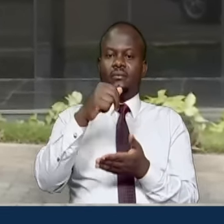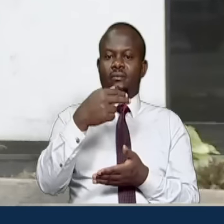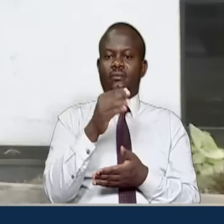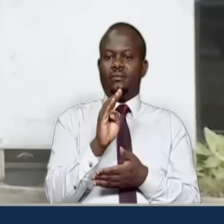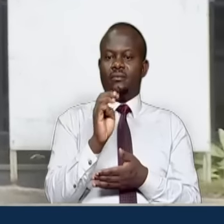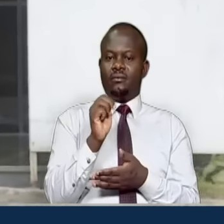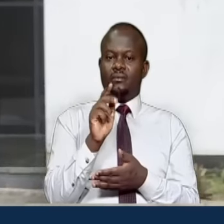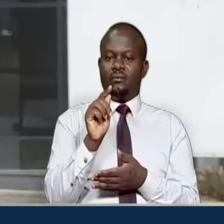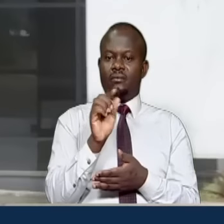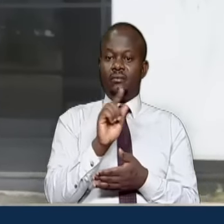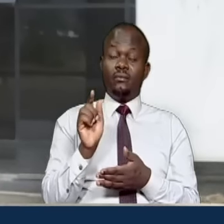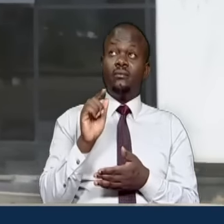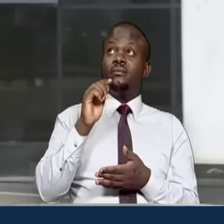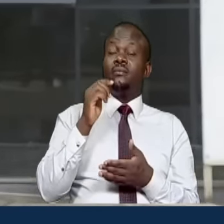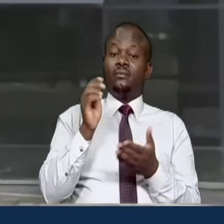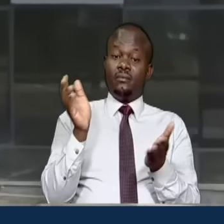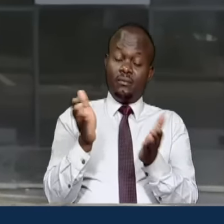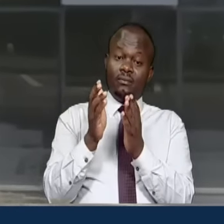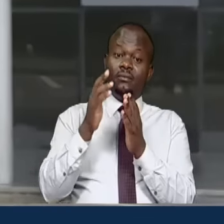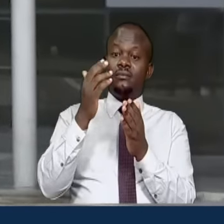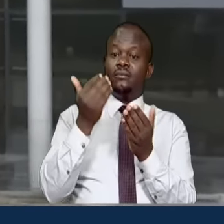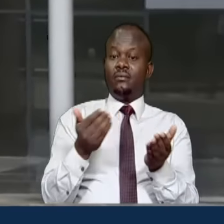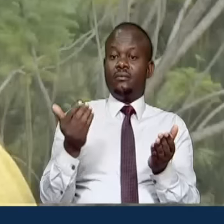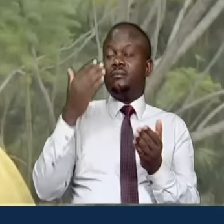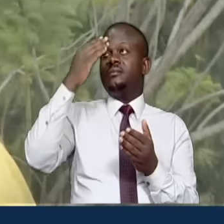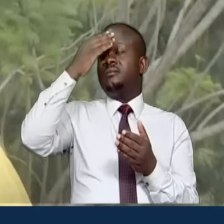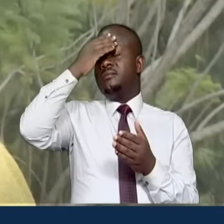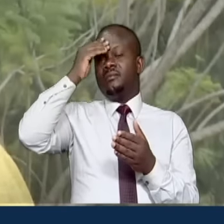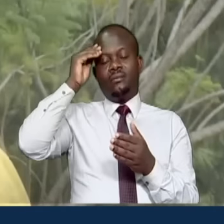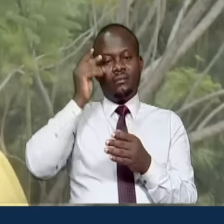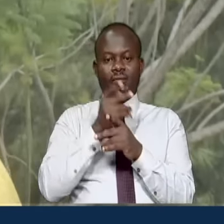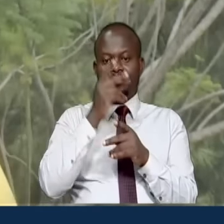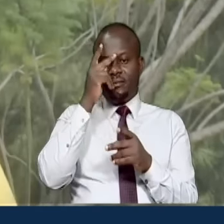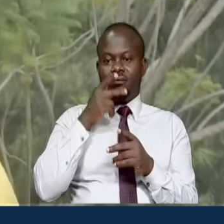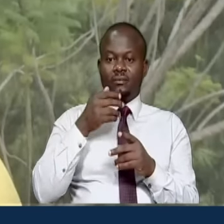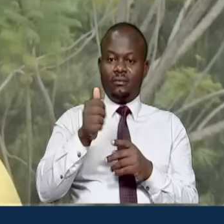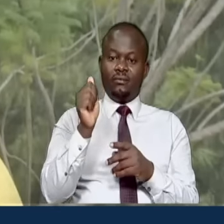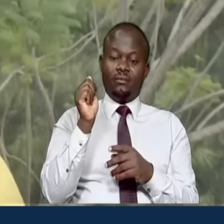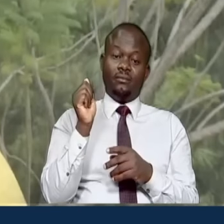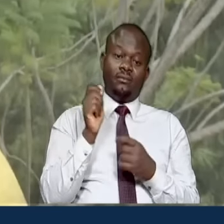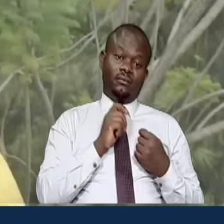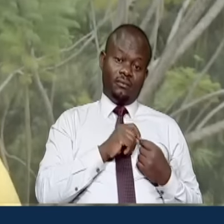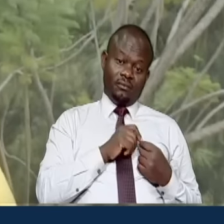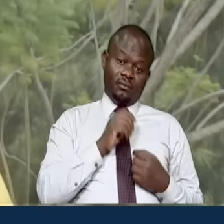akebura abana baba bari bagiye inshingano zo kwita ku babyeyi babo babibabaje ababa babikora